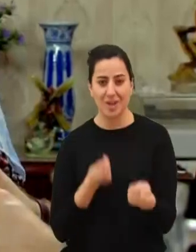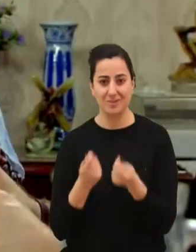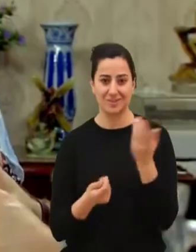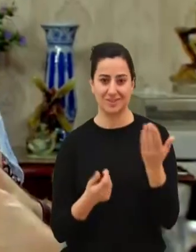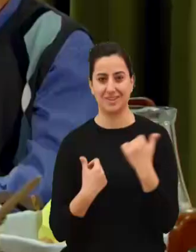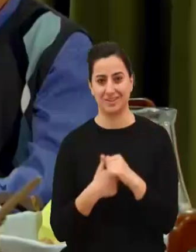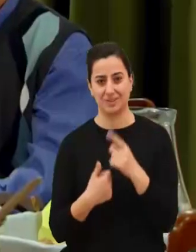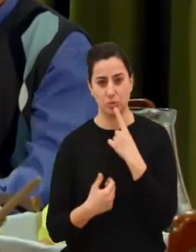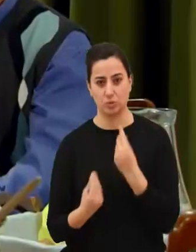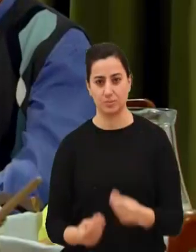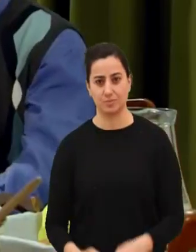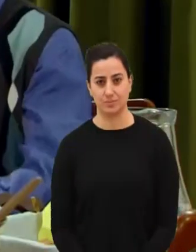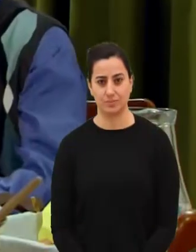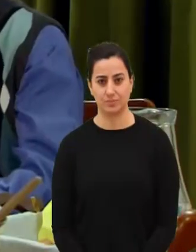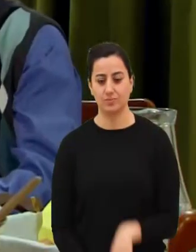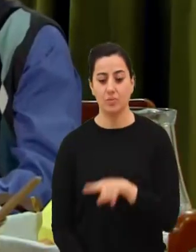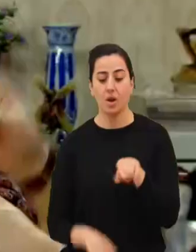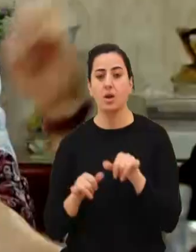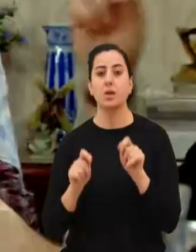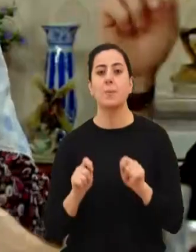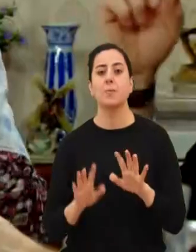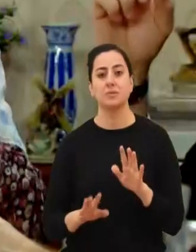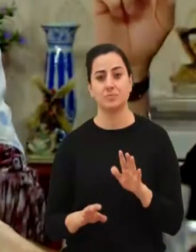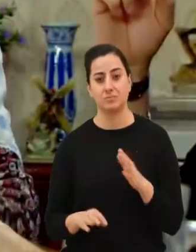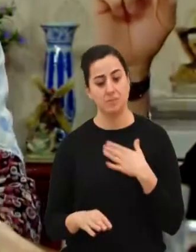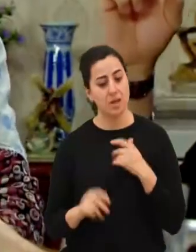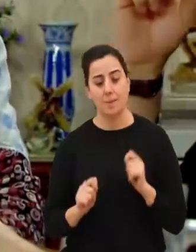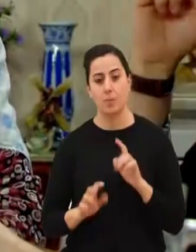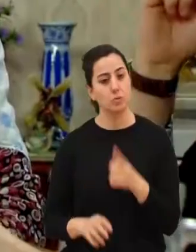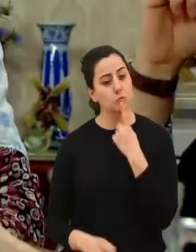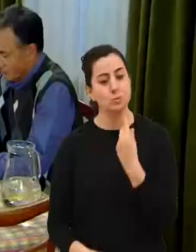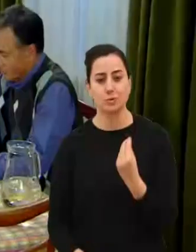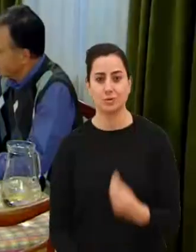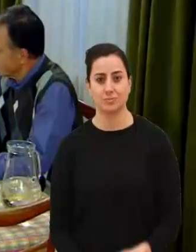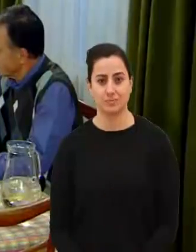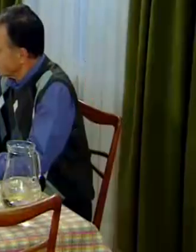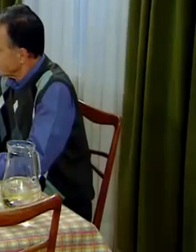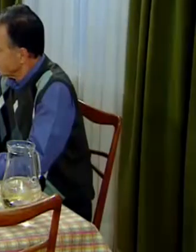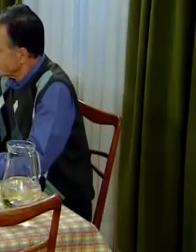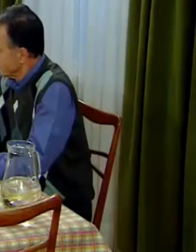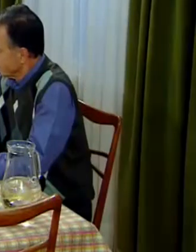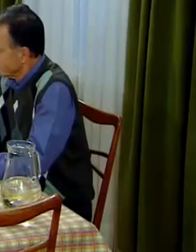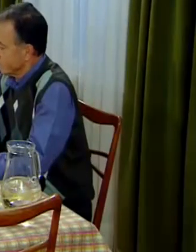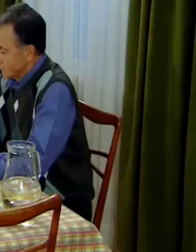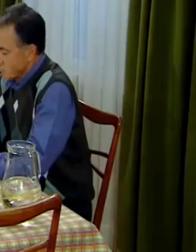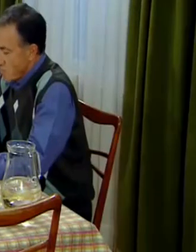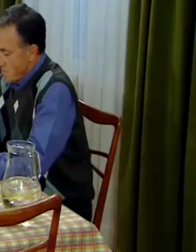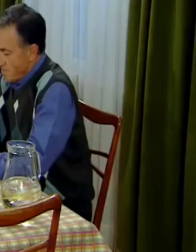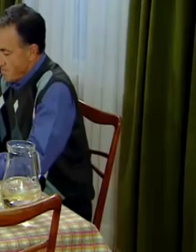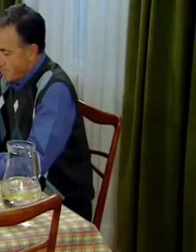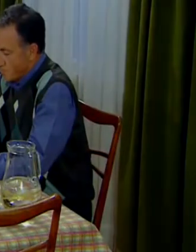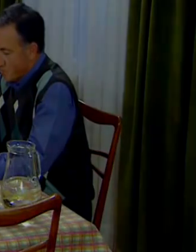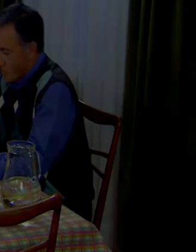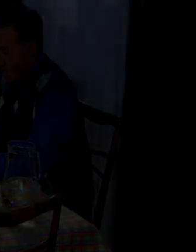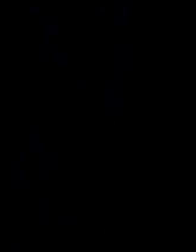yemeklerini, lezzetli. Kimse yapamaz onun gibi. Hem ben hem o. Çok iyi. Bravo valla karıya. Bak,